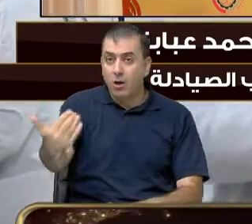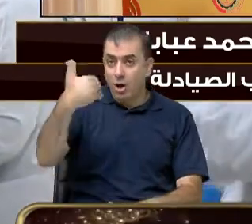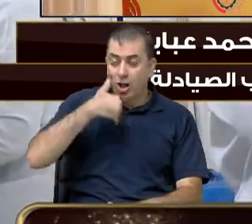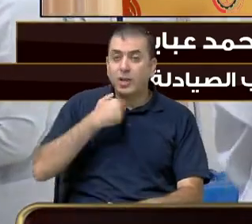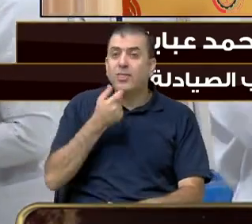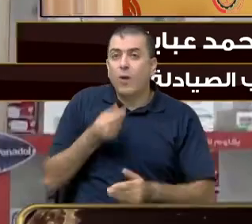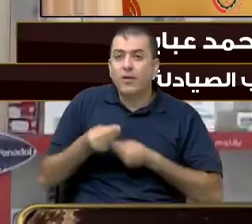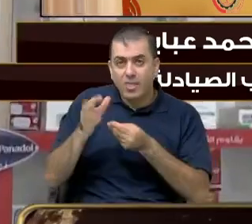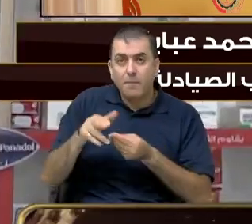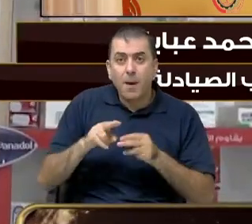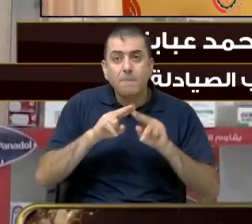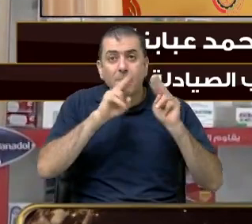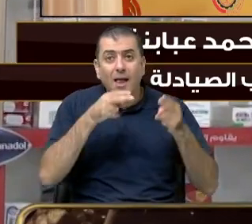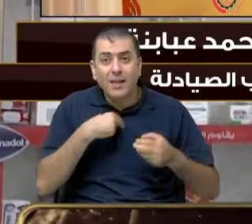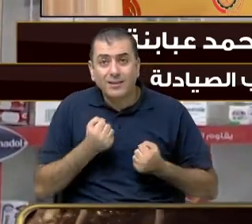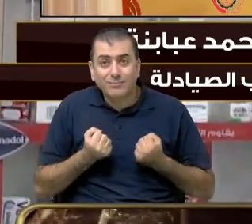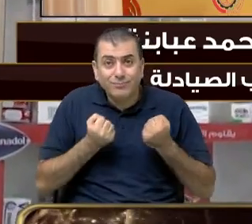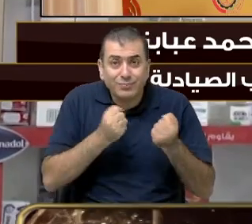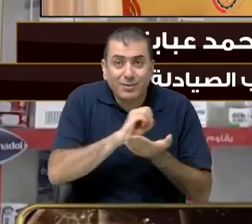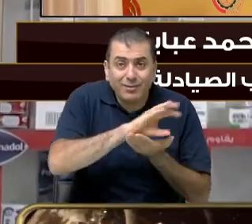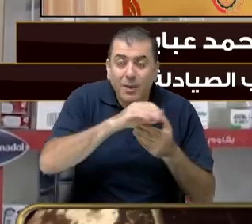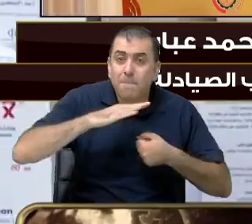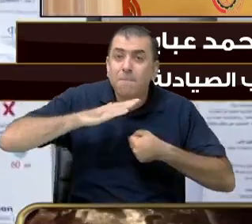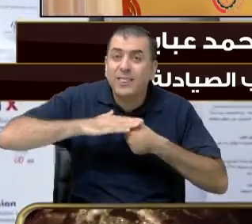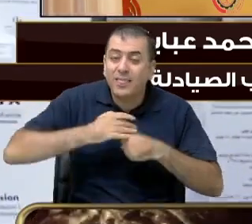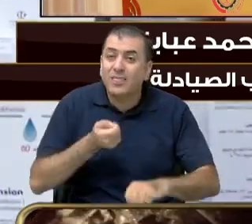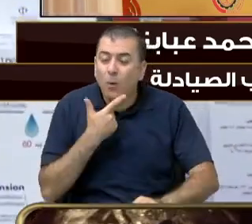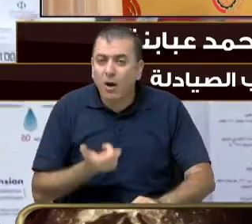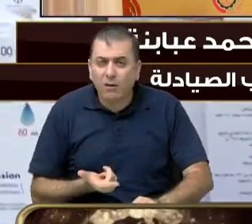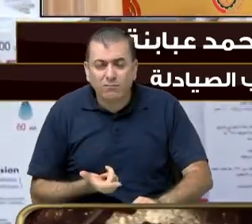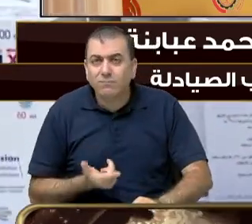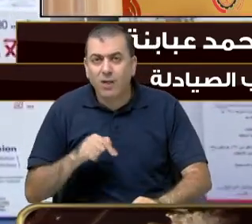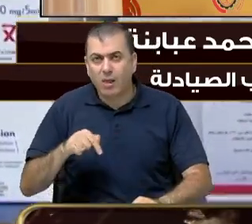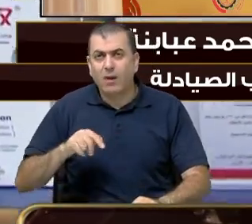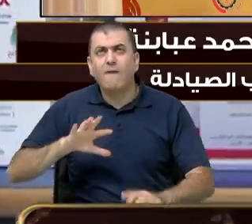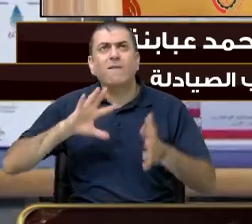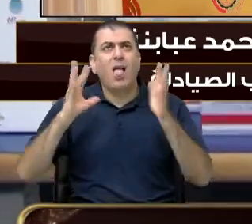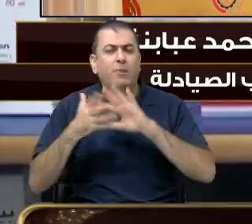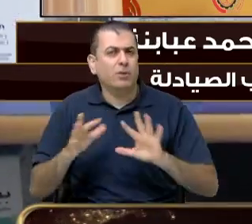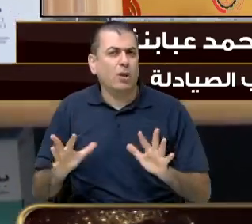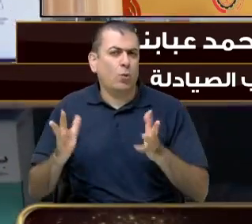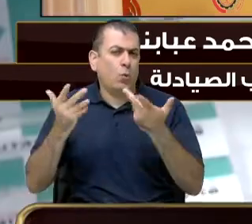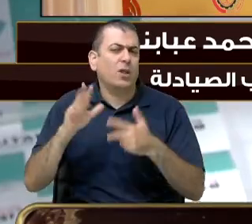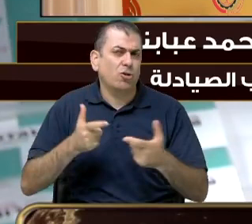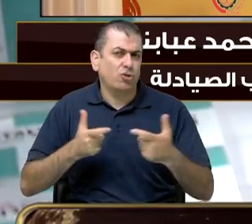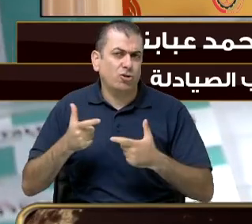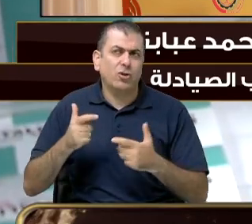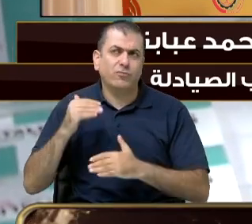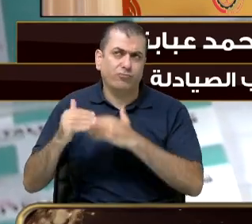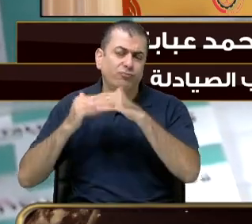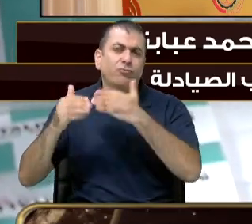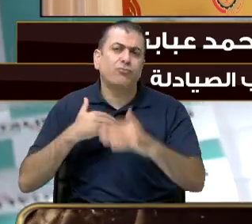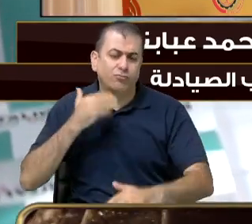يفكر أن مجلس نقابة الصيادلة هو ضد مواكبة التطورات والتكنولوجيا والتسويق والتجارة